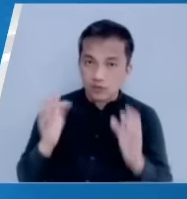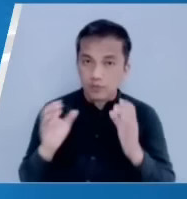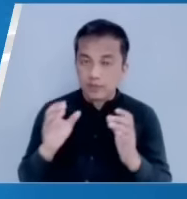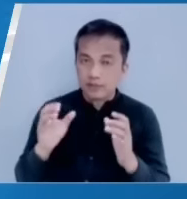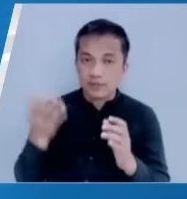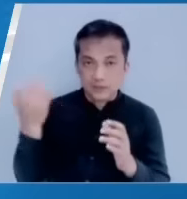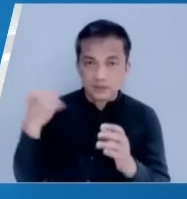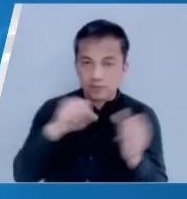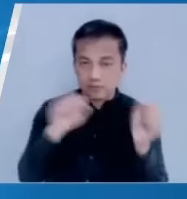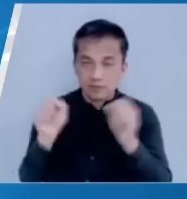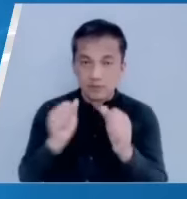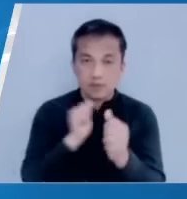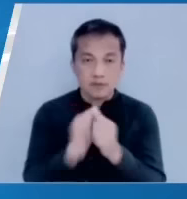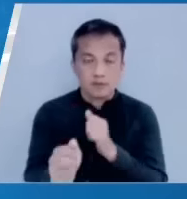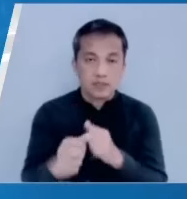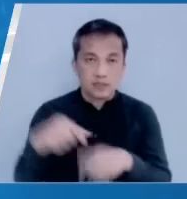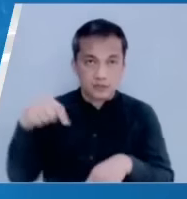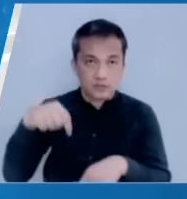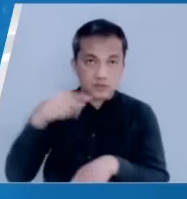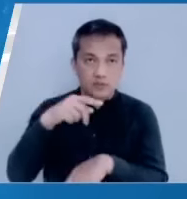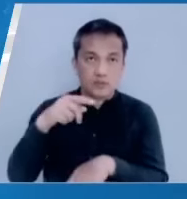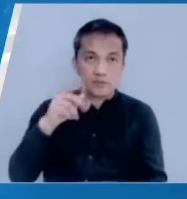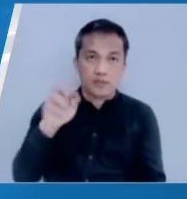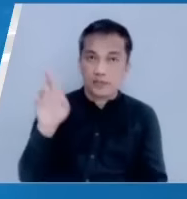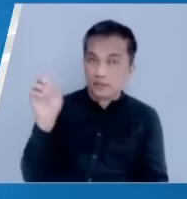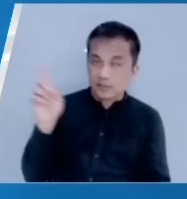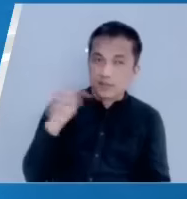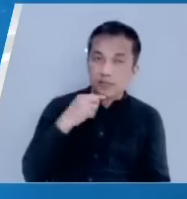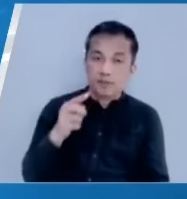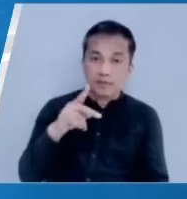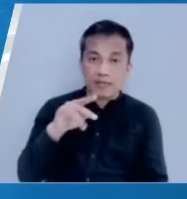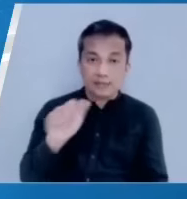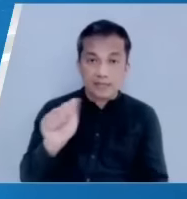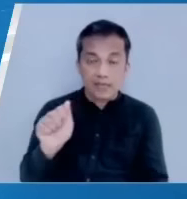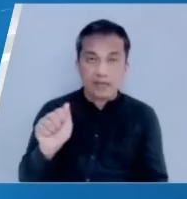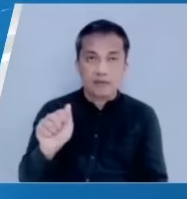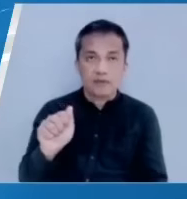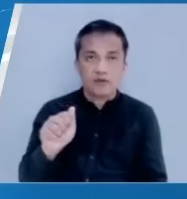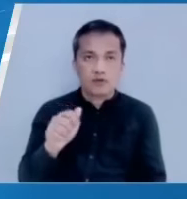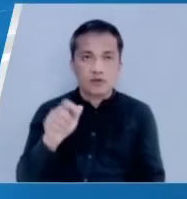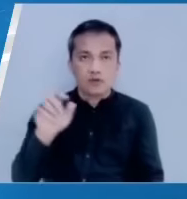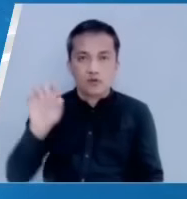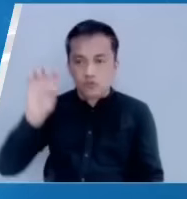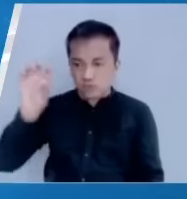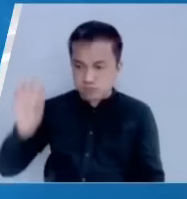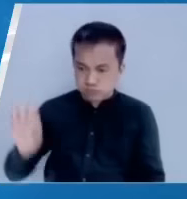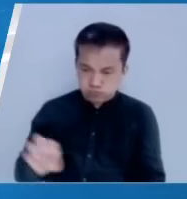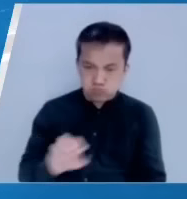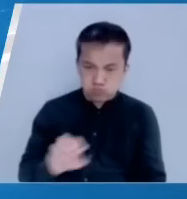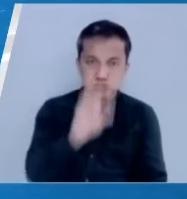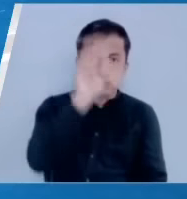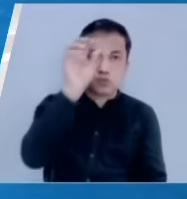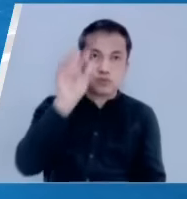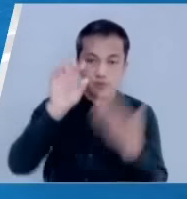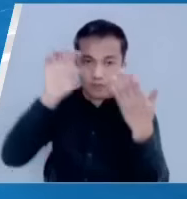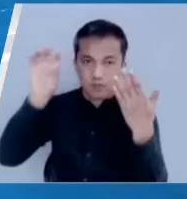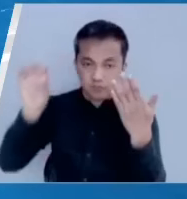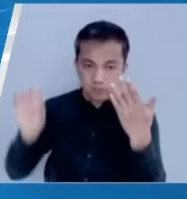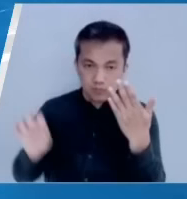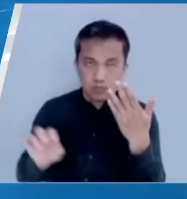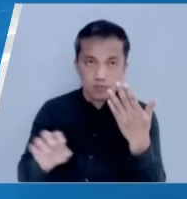bagyong dumaan dito sa ating PAR. Ayon po sa PAGASA, halos looping o paikot po yung track nito. Pababa po muna yan. So